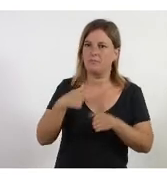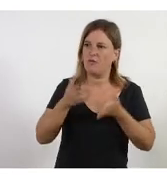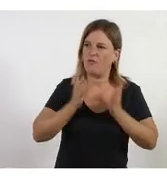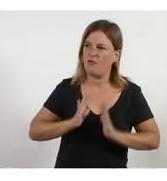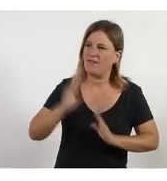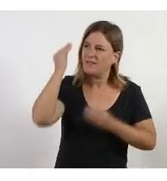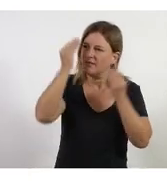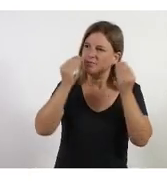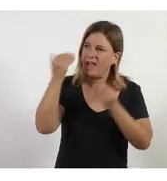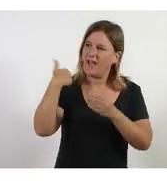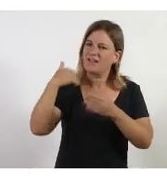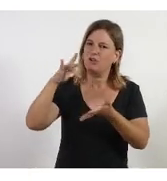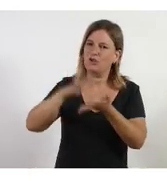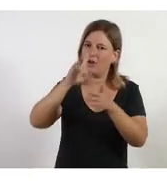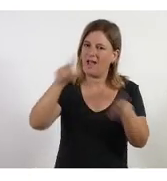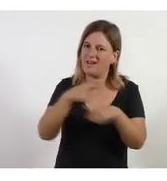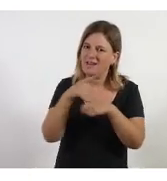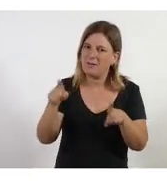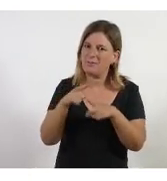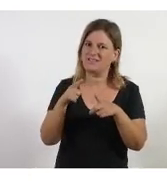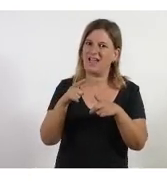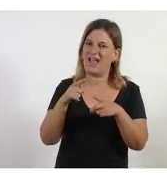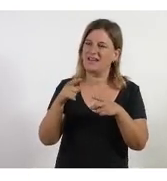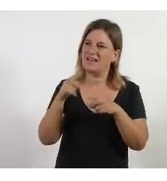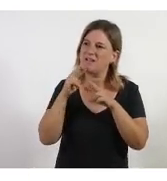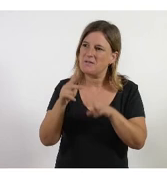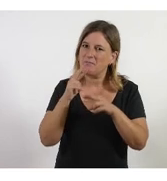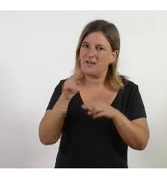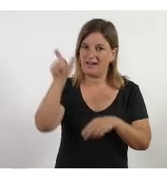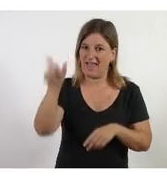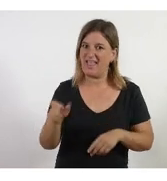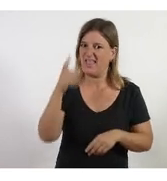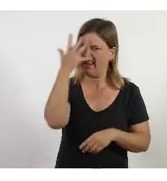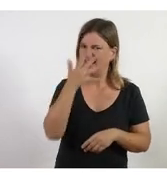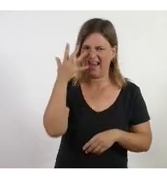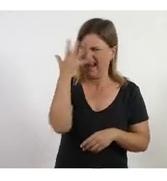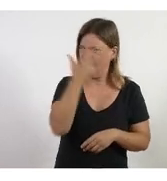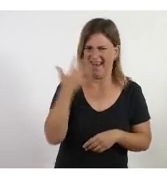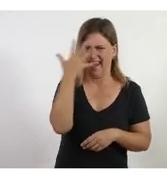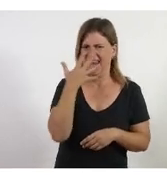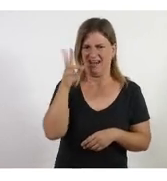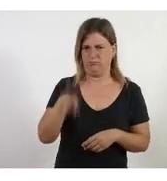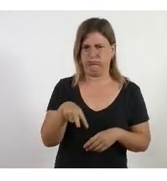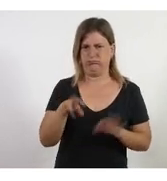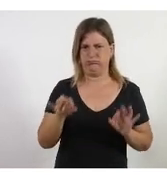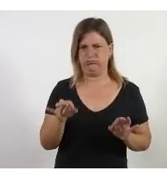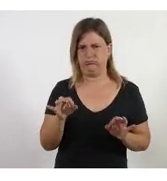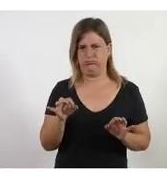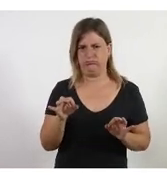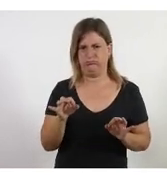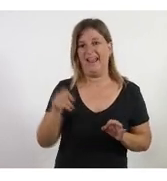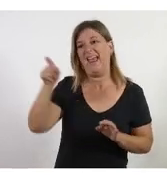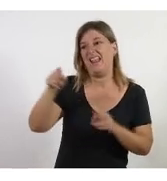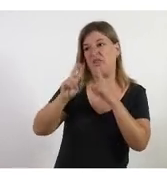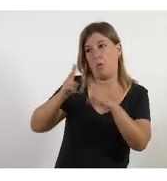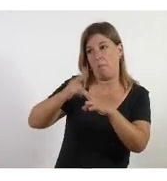ell mentre celebràvem l'aniversari i parlàvem així, el meu fill és negre, és absolutament negre. Bé, bueno, segons ell és marron, però